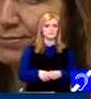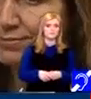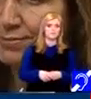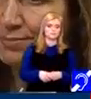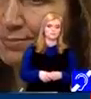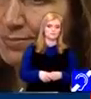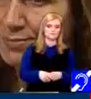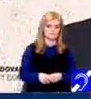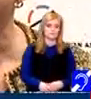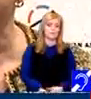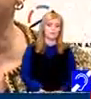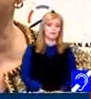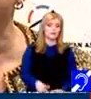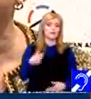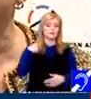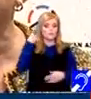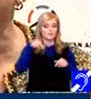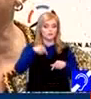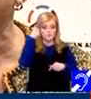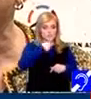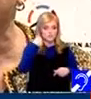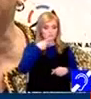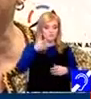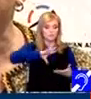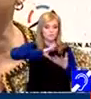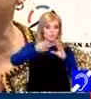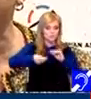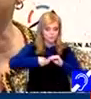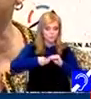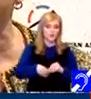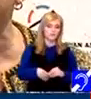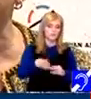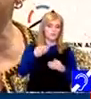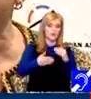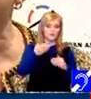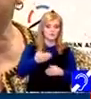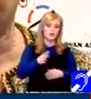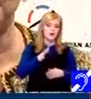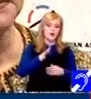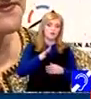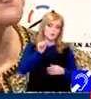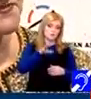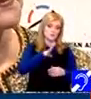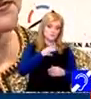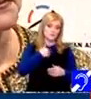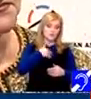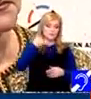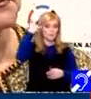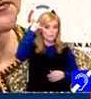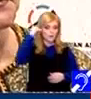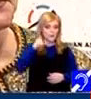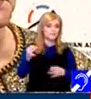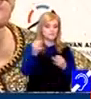tehnologia informației. Cred că anul acesta o să vedem un rezultat sau un pas făcut la nord, în Bălți. Discutăm